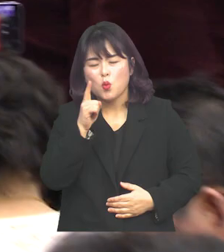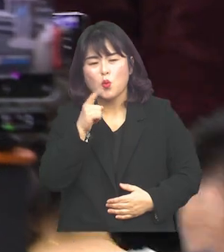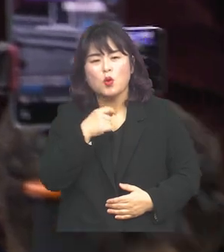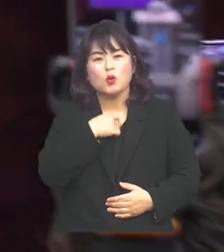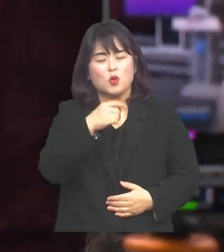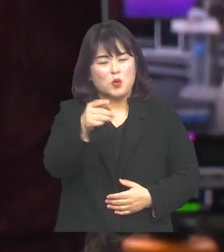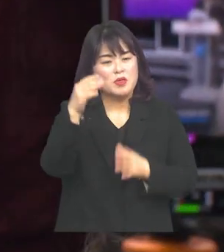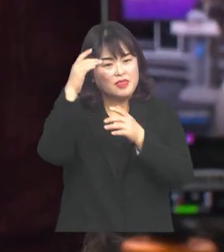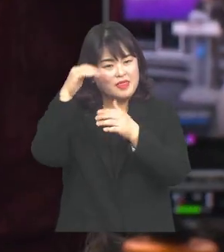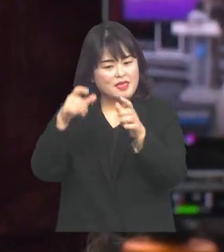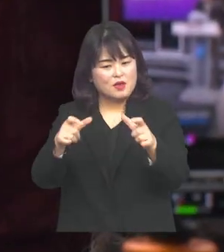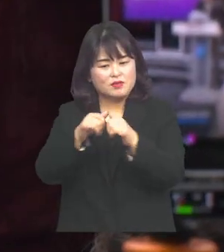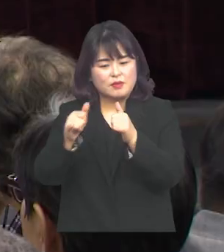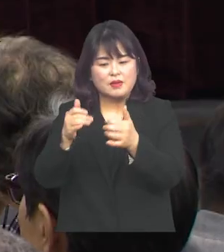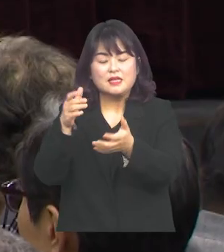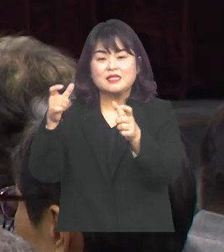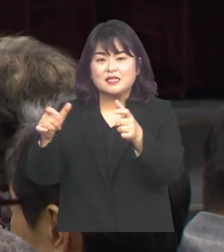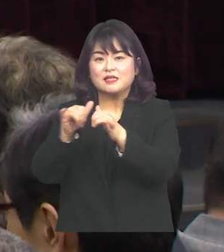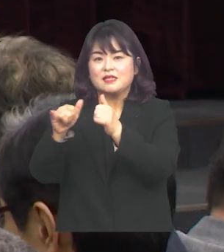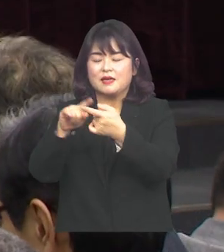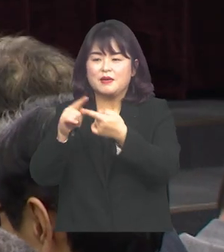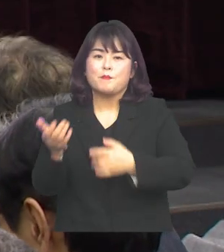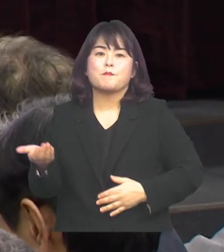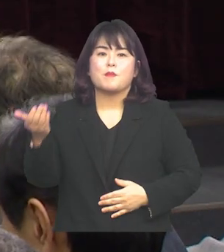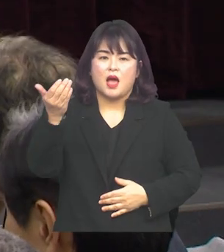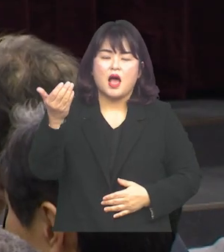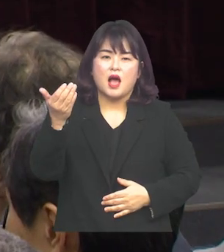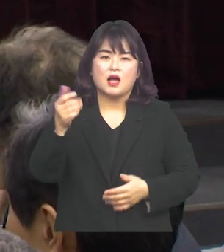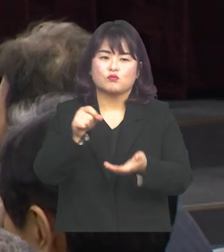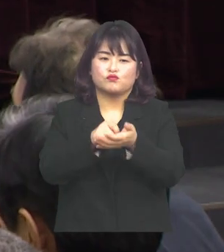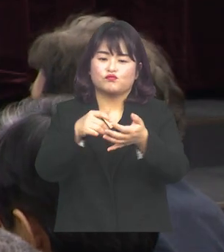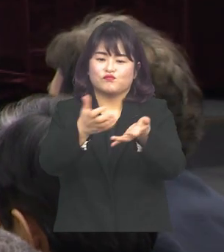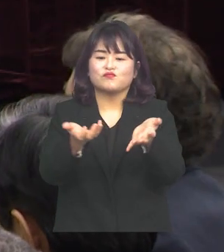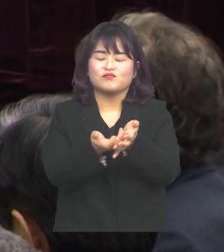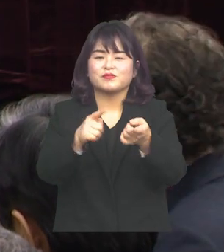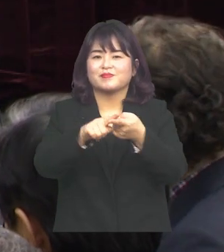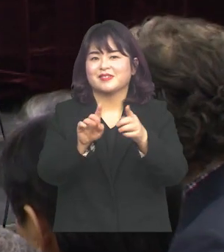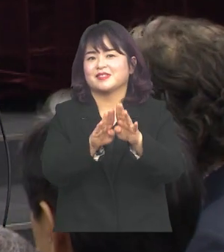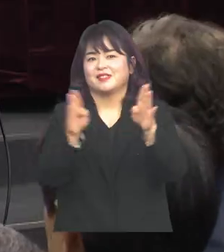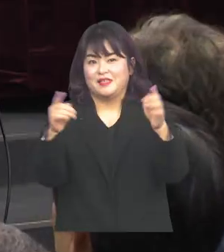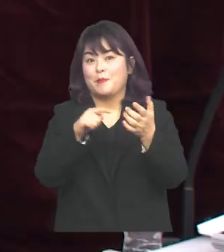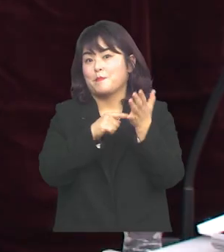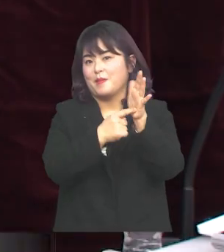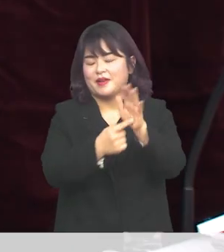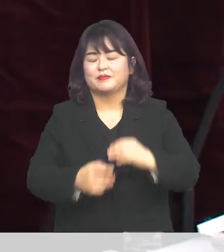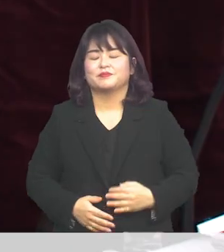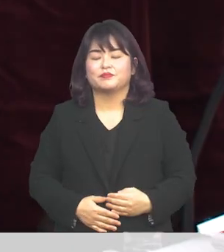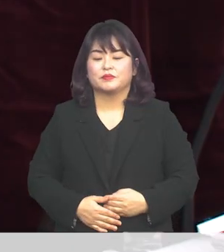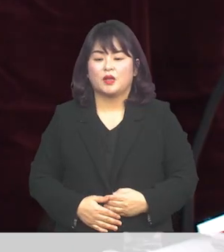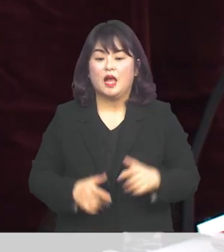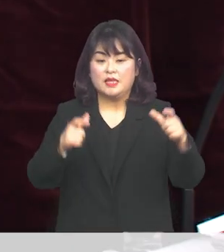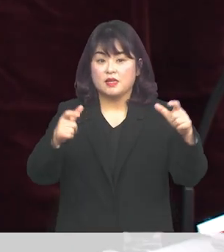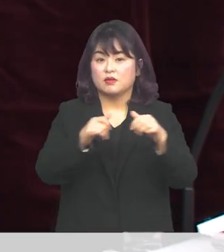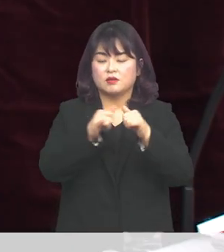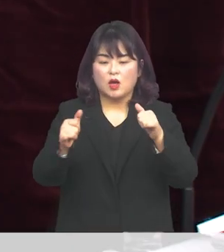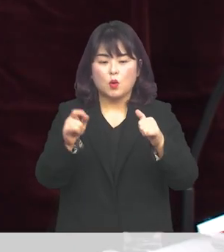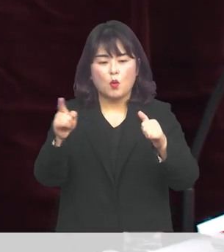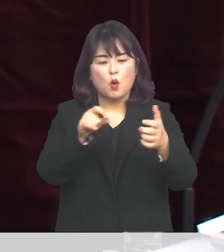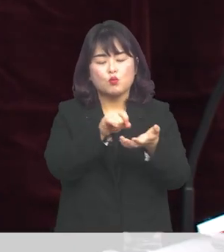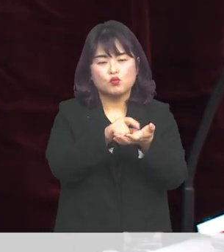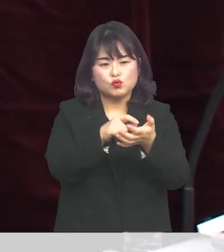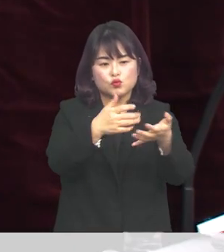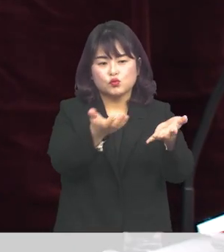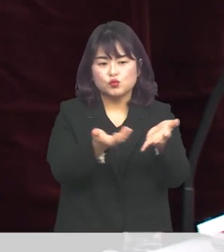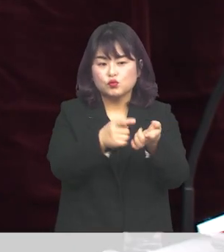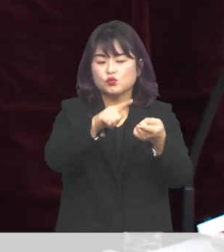시민들의 열망과 시 브랜드 가치 향상을 창단 배경으로 밝혔습니다. 이제 우리 용인 시민들이